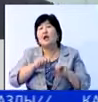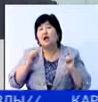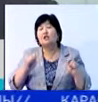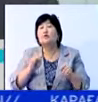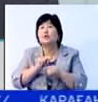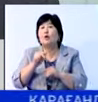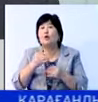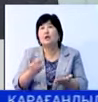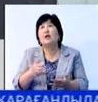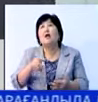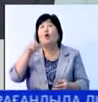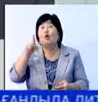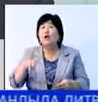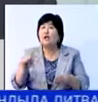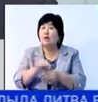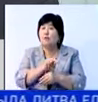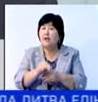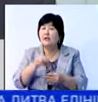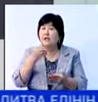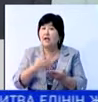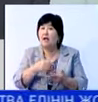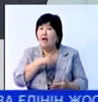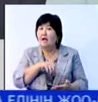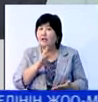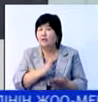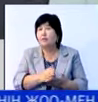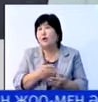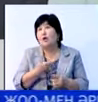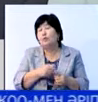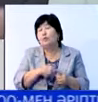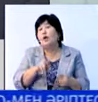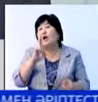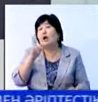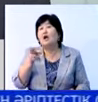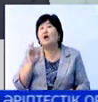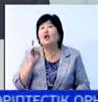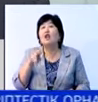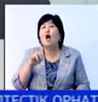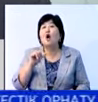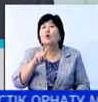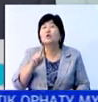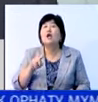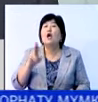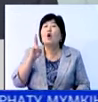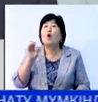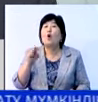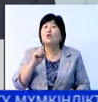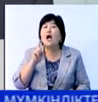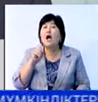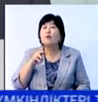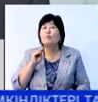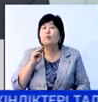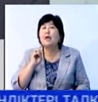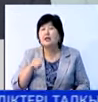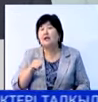Адам емдейтінде қасиеттері болған. Бағанағы айтылғандай, жаңа құрт үйесі Қылауыз дегенде мынау Қожа Ахмет Яссауи бабамыздың